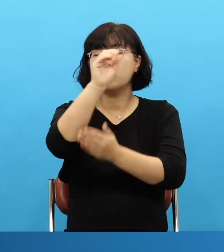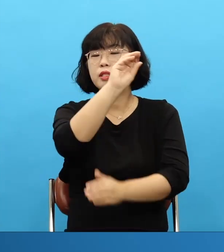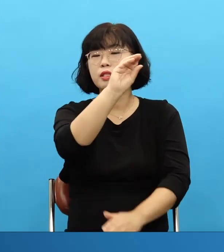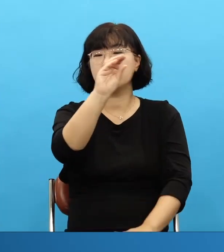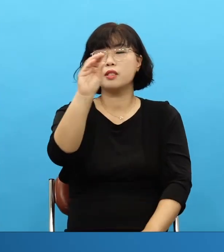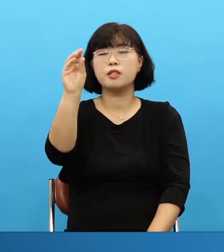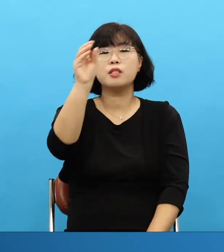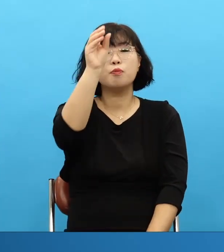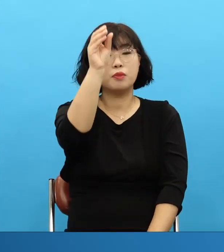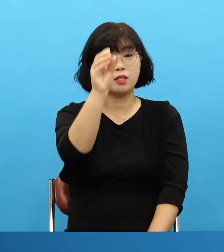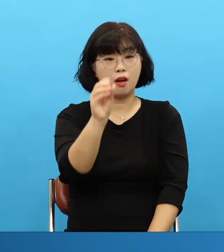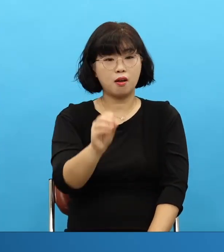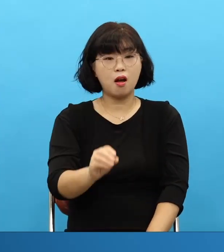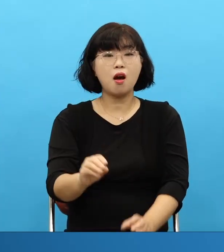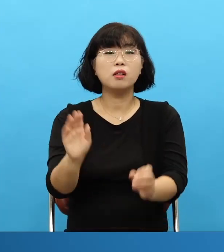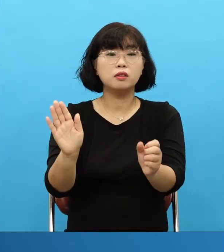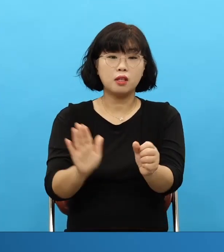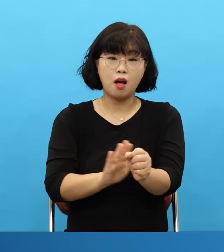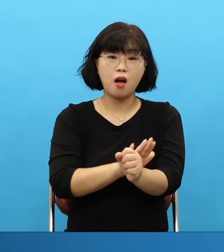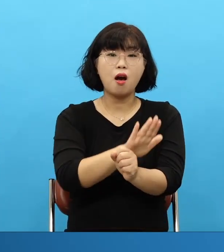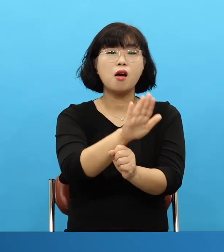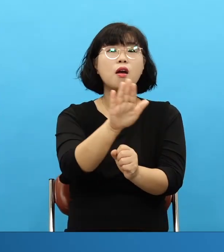주의 십자가